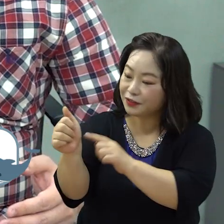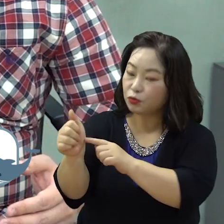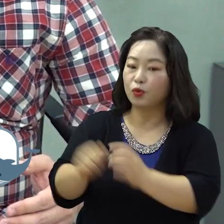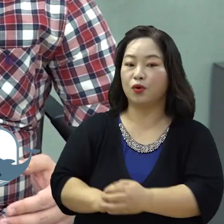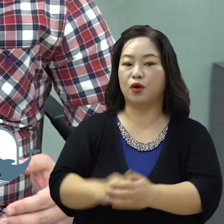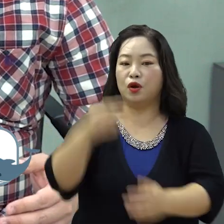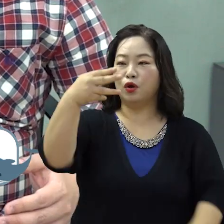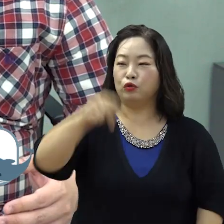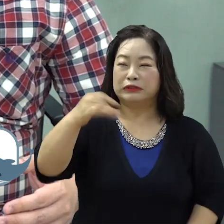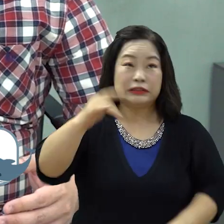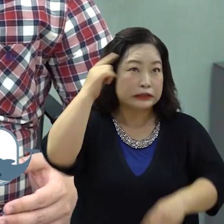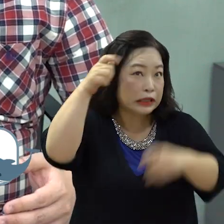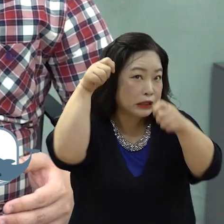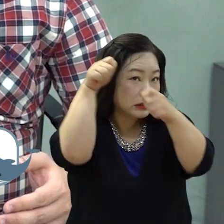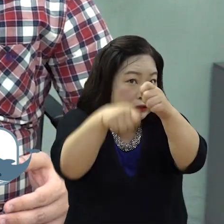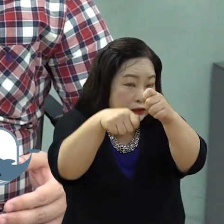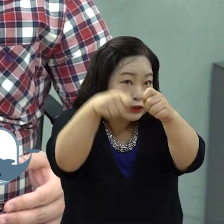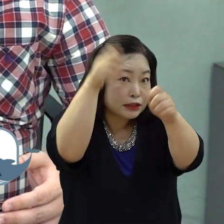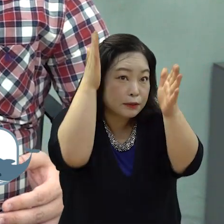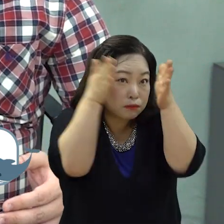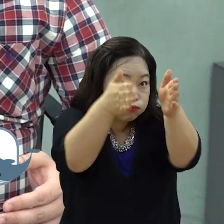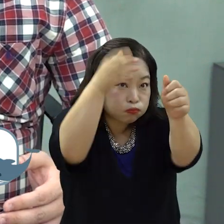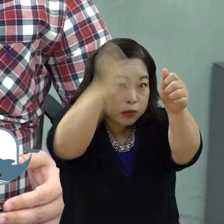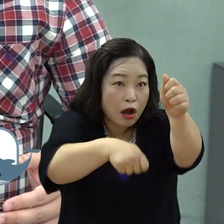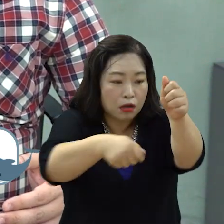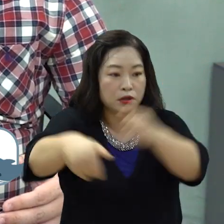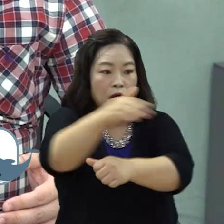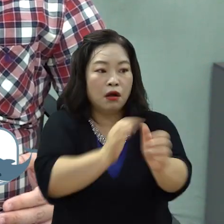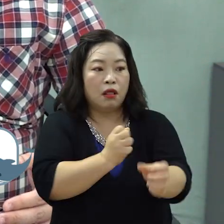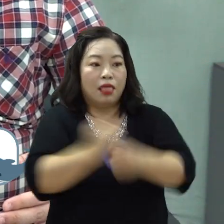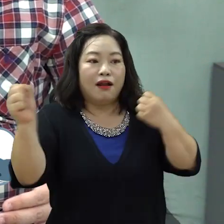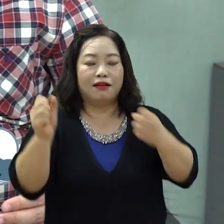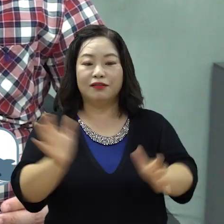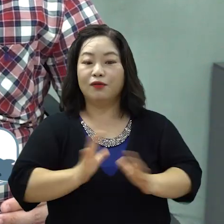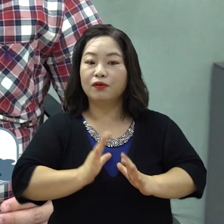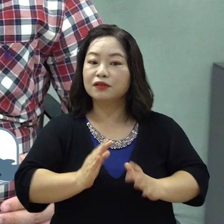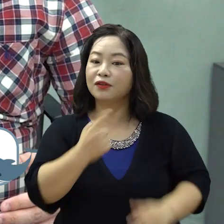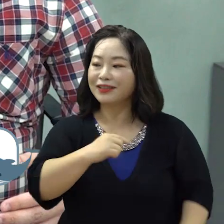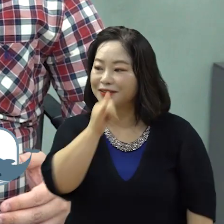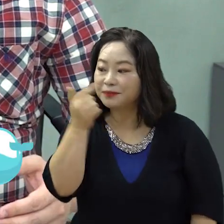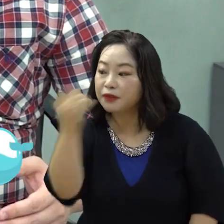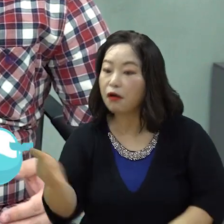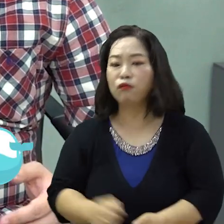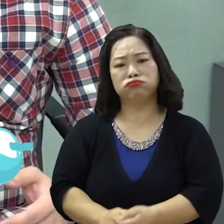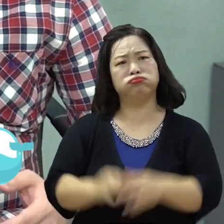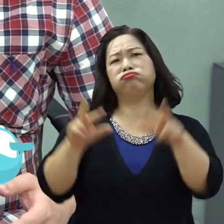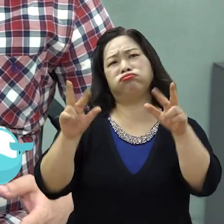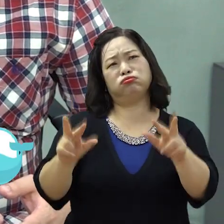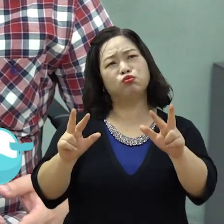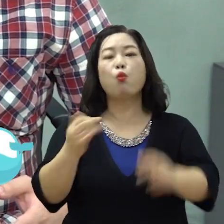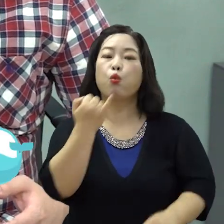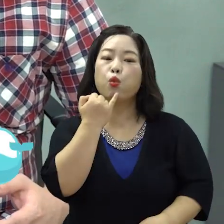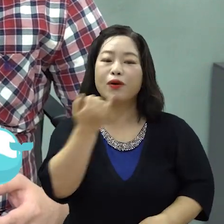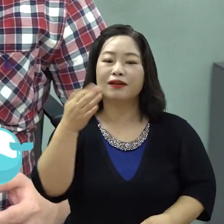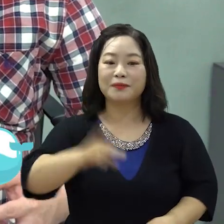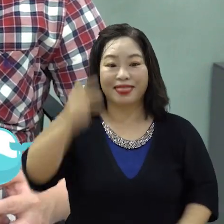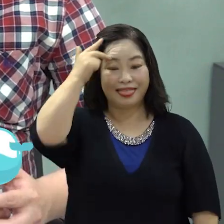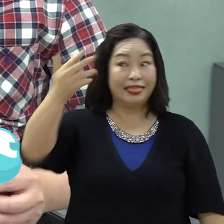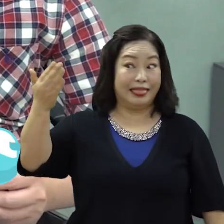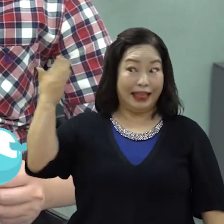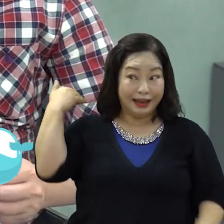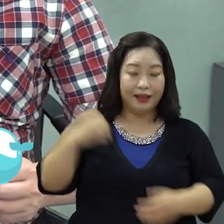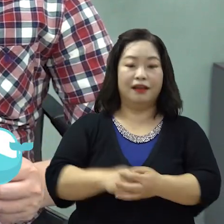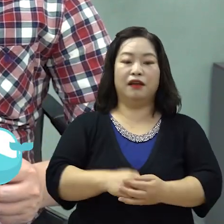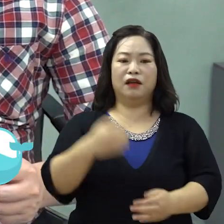씨도 루틴을 벗어난 어떤 특정 상황에서 두려워하고 좀 조심하고 이랬던 순간들이 좀 있었어요? 지금은 많이 나아졌긴 하지만